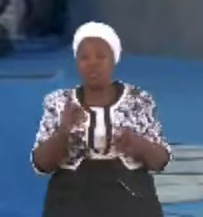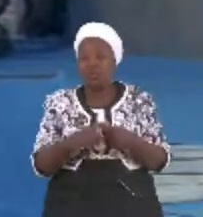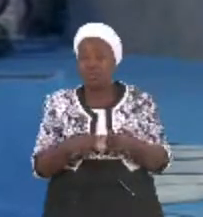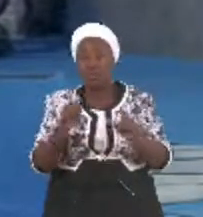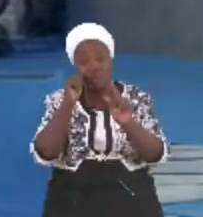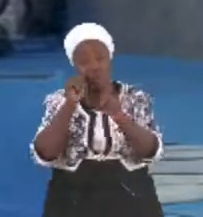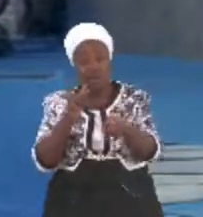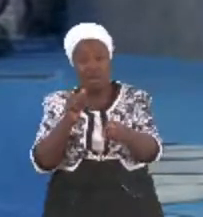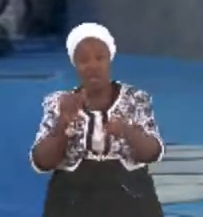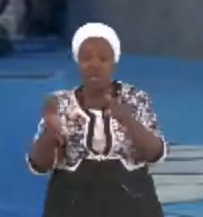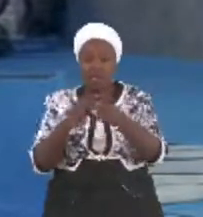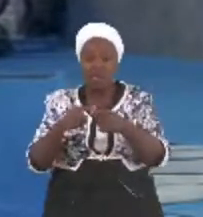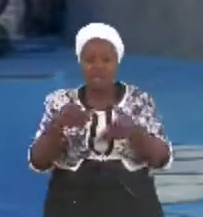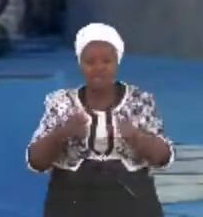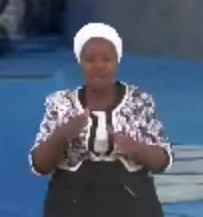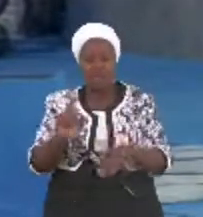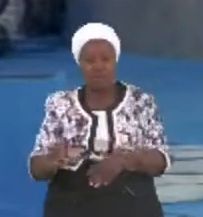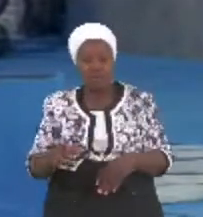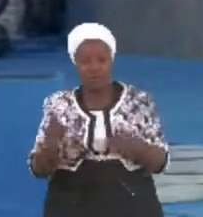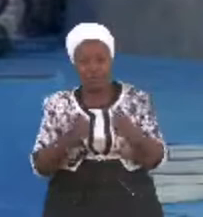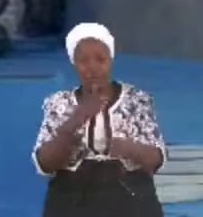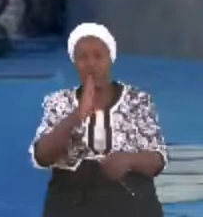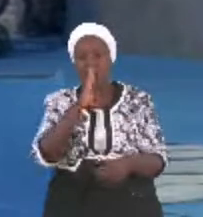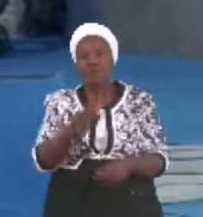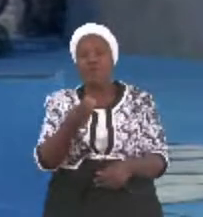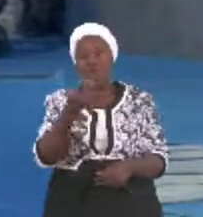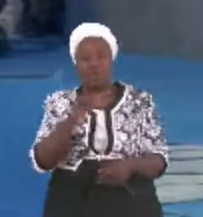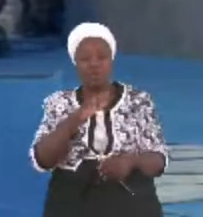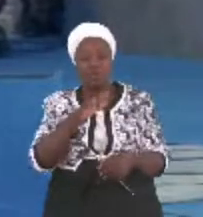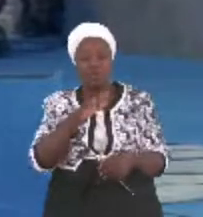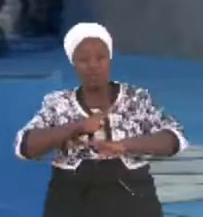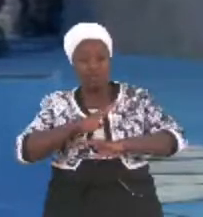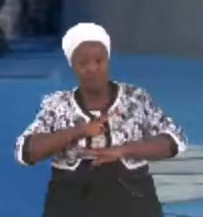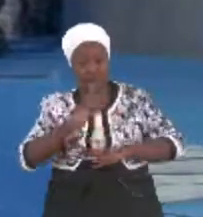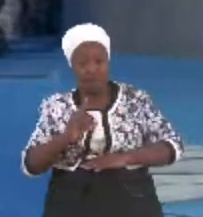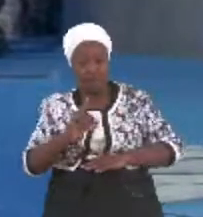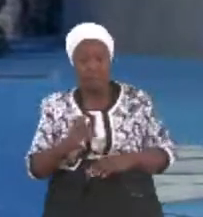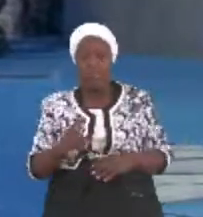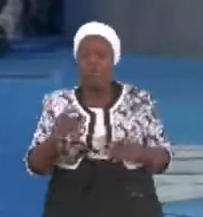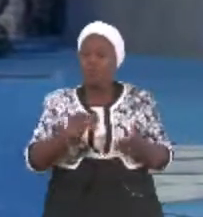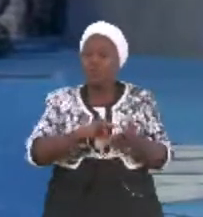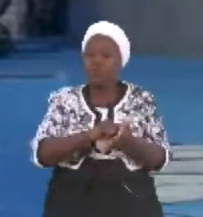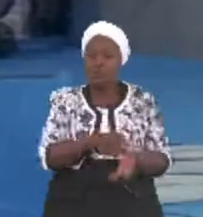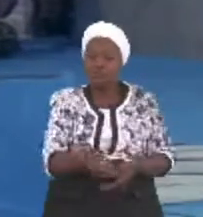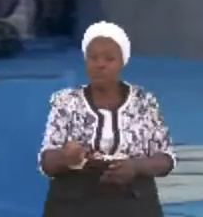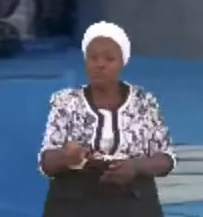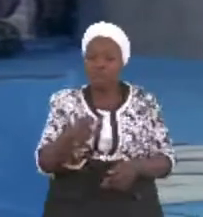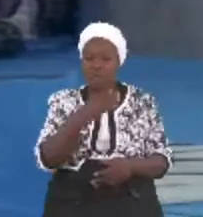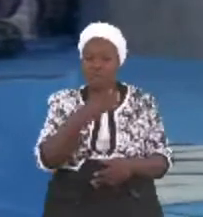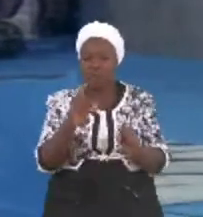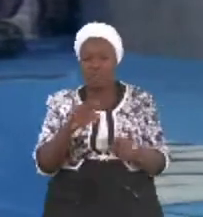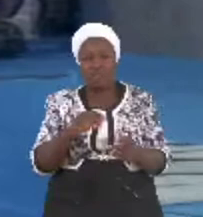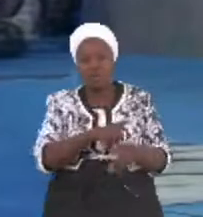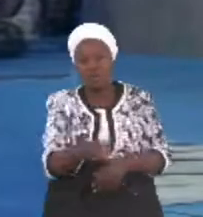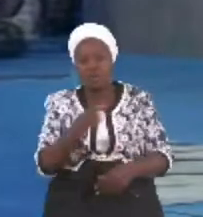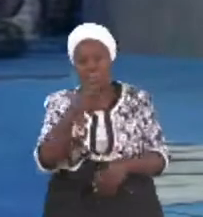rassasier, car il n'est pas bien que les enfants se rassasient. Ceux qui sont sauvés, ceux qui sont enfants